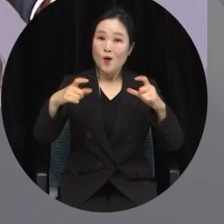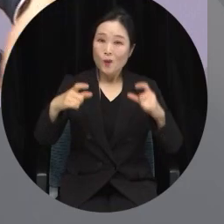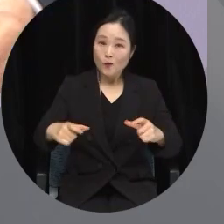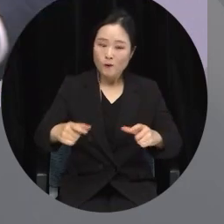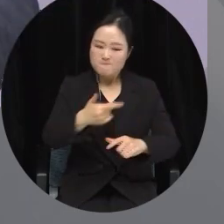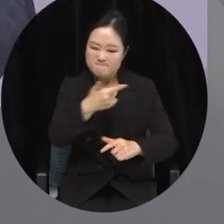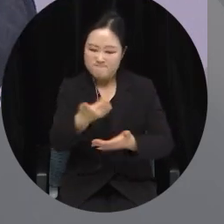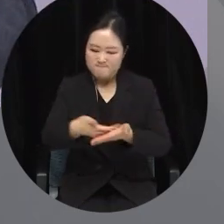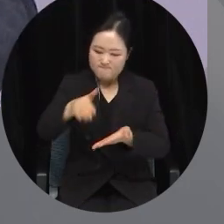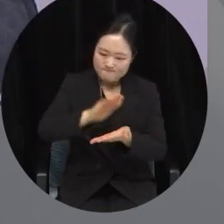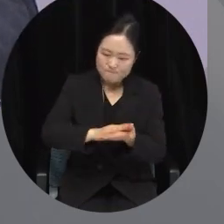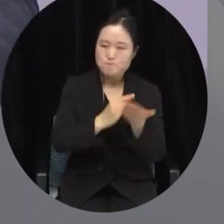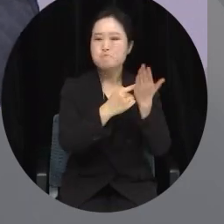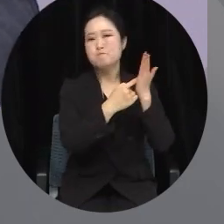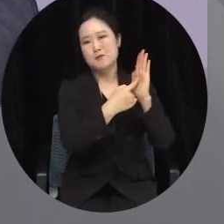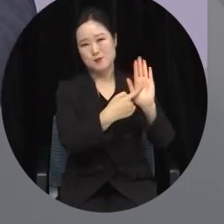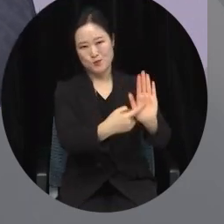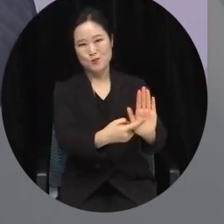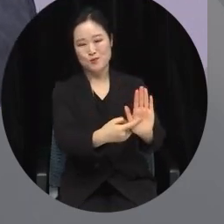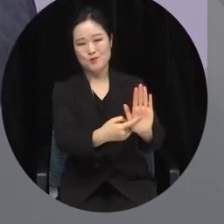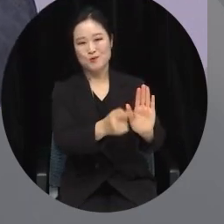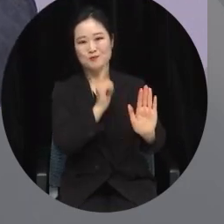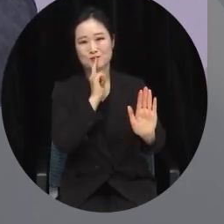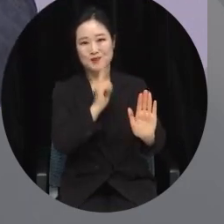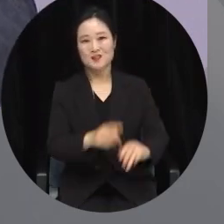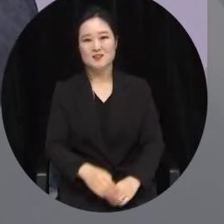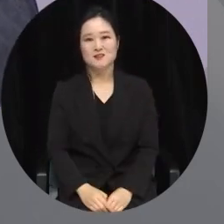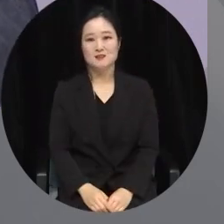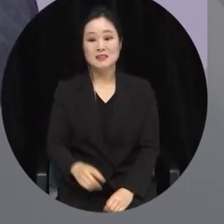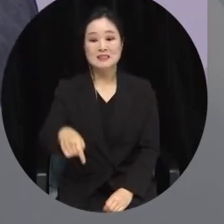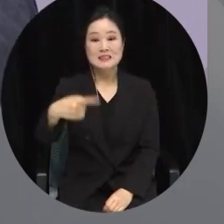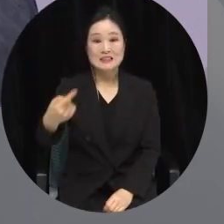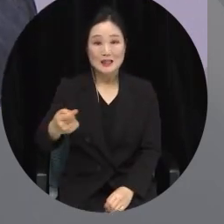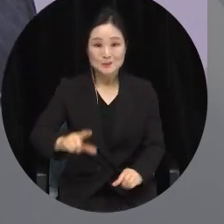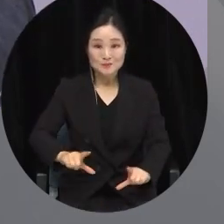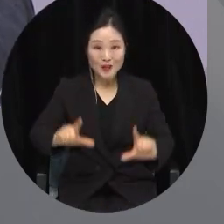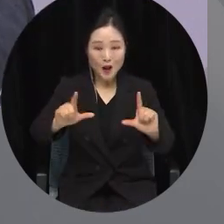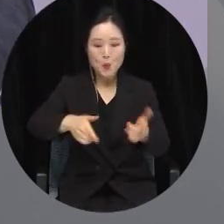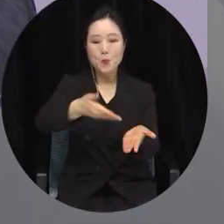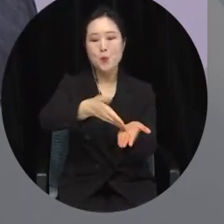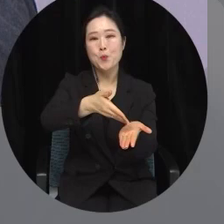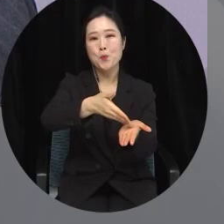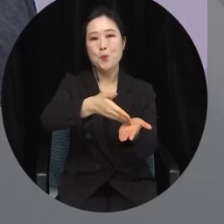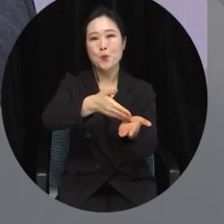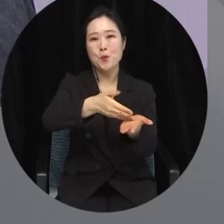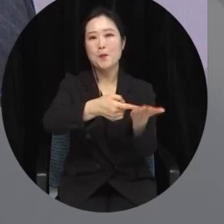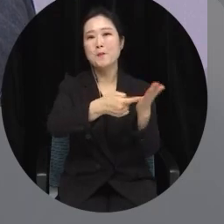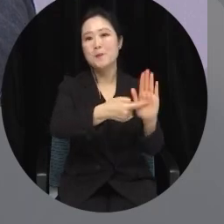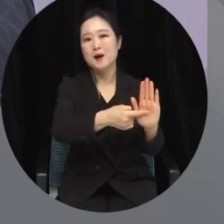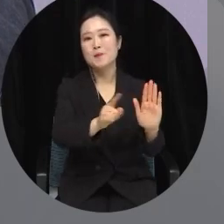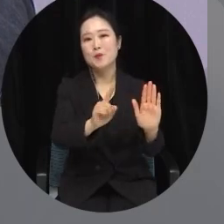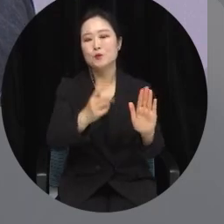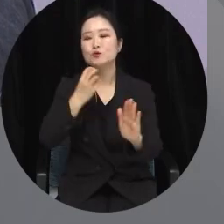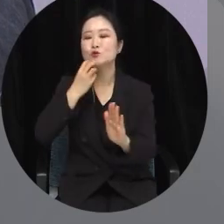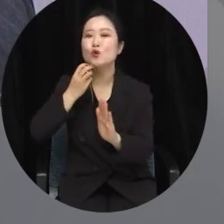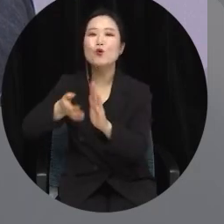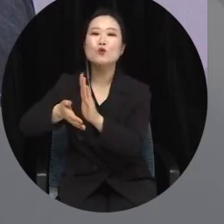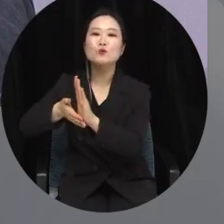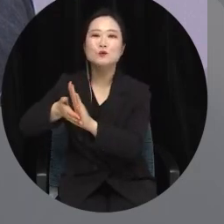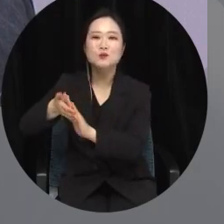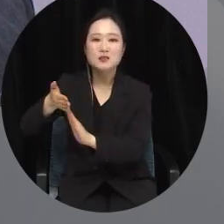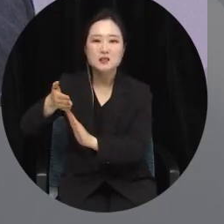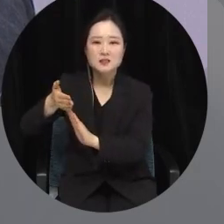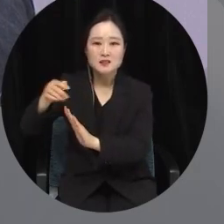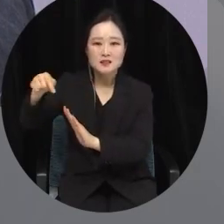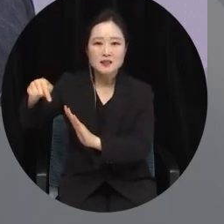말씀하시고, 바로 다음 날 보도자료를 통해서 이 문제는 서울시의 일방적인 결정사항이